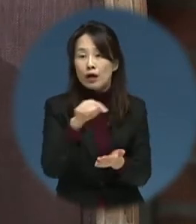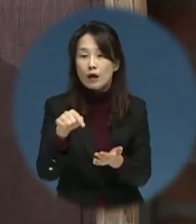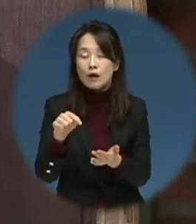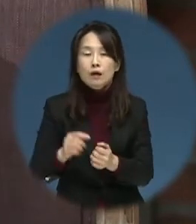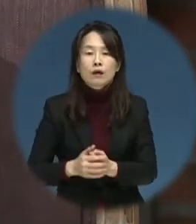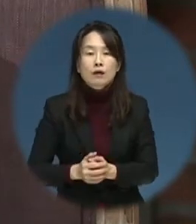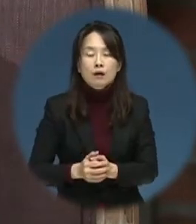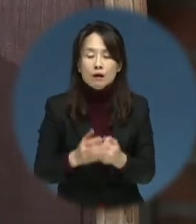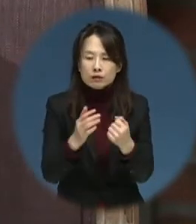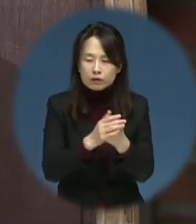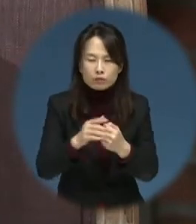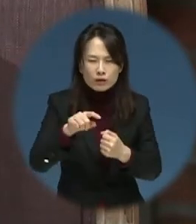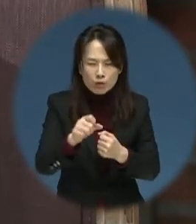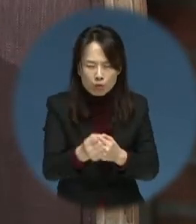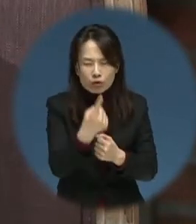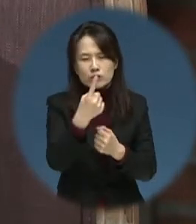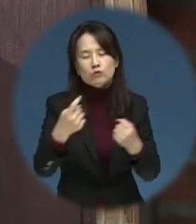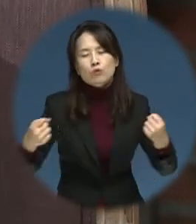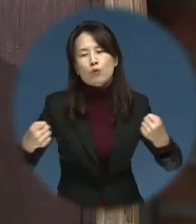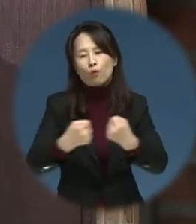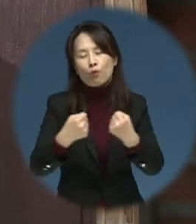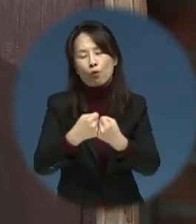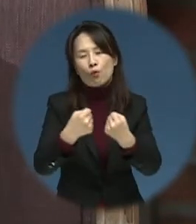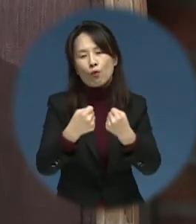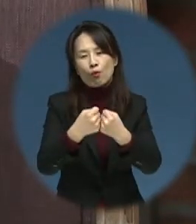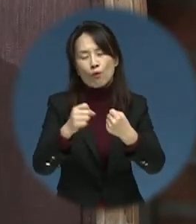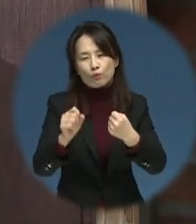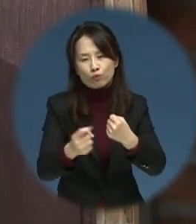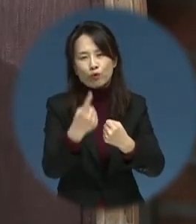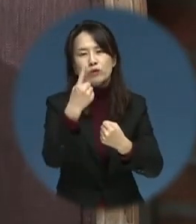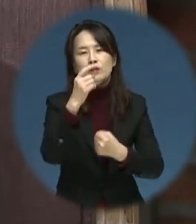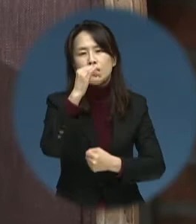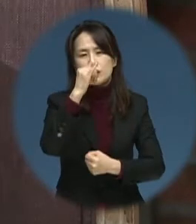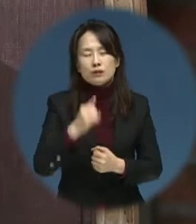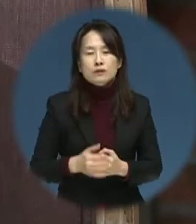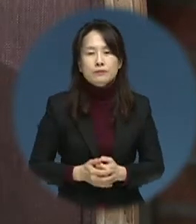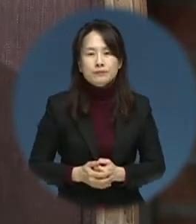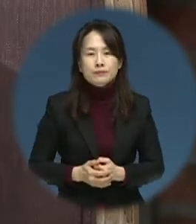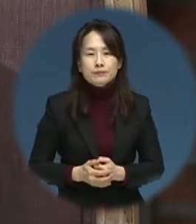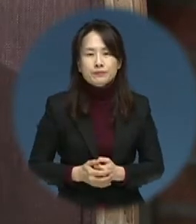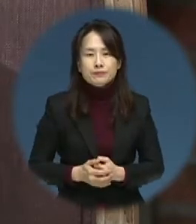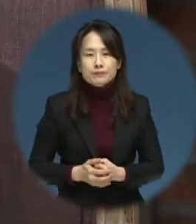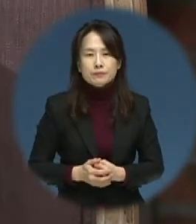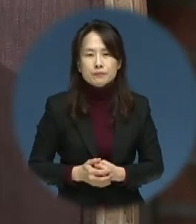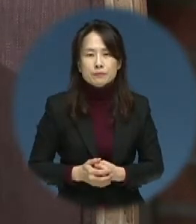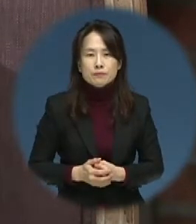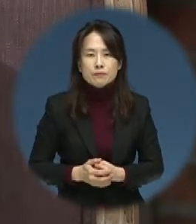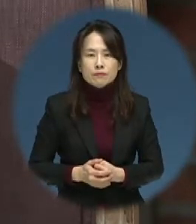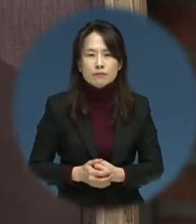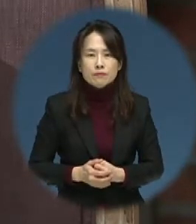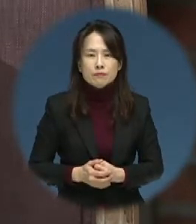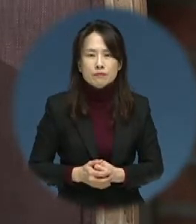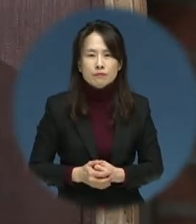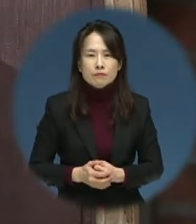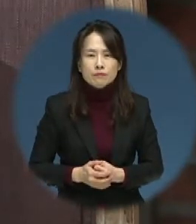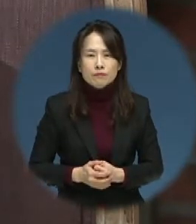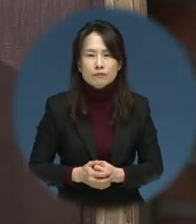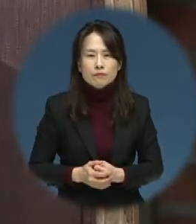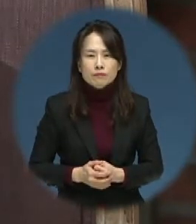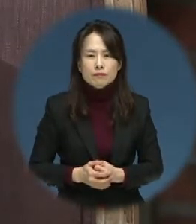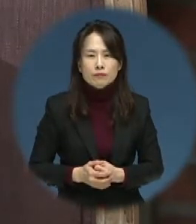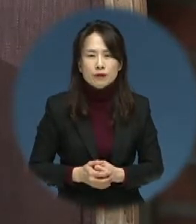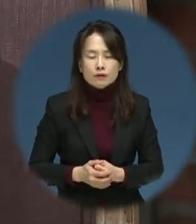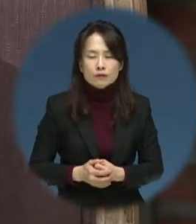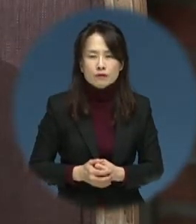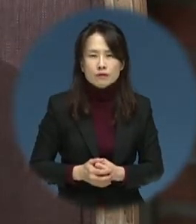불씨가 되고 그때 팔레스타인 문제는 모든 이슬람 사람들에게는 어떤 공동의 자기 문제였기 때문에 그렇죠, 그렇죠. 이것이 이제